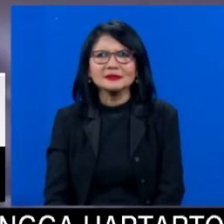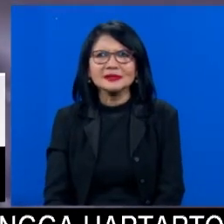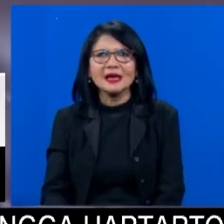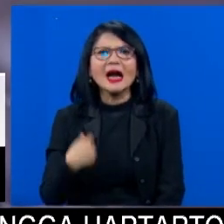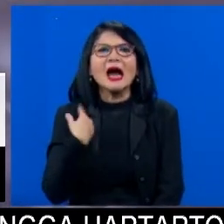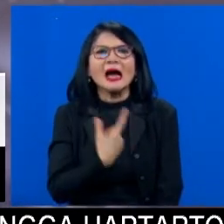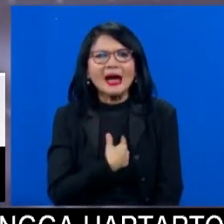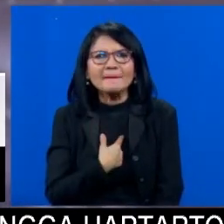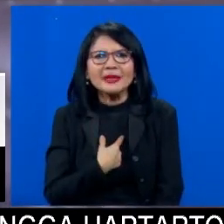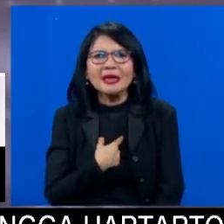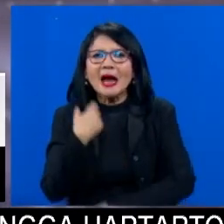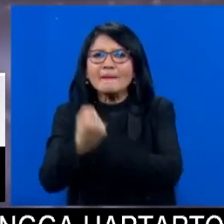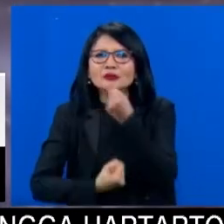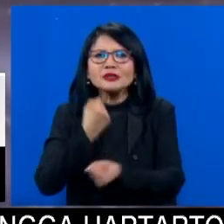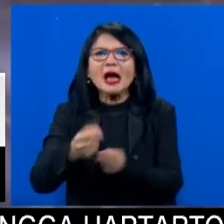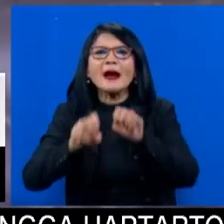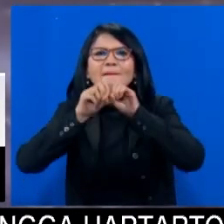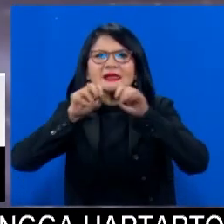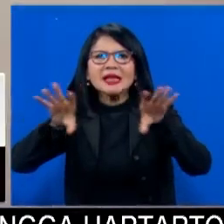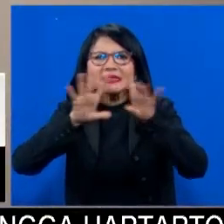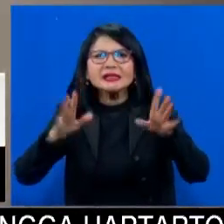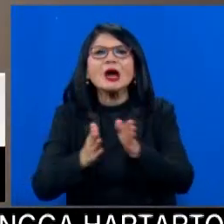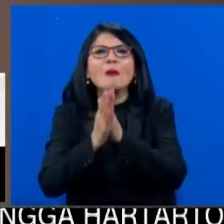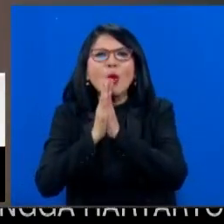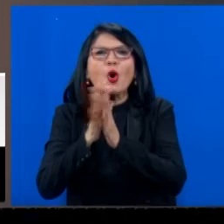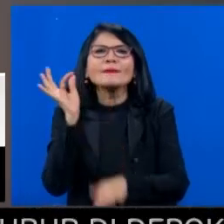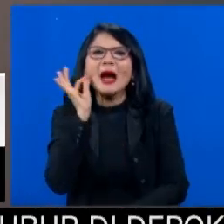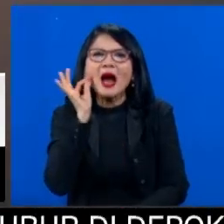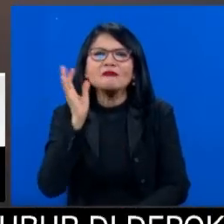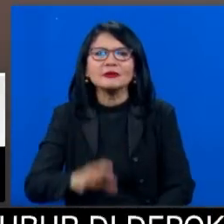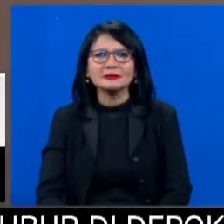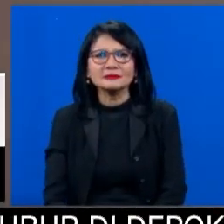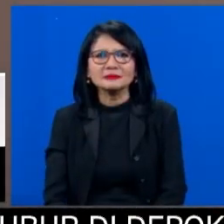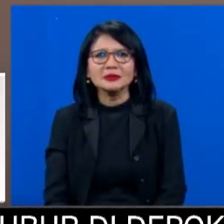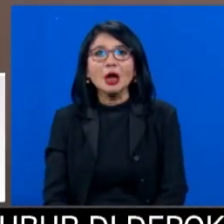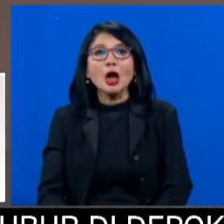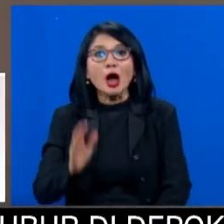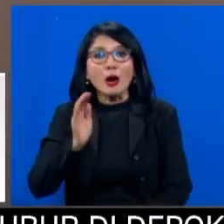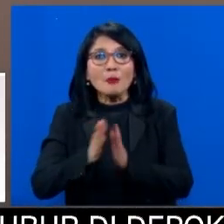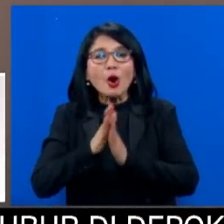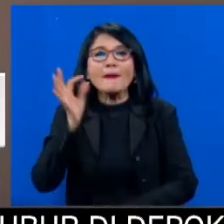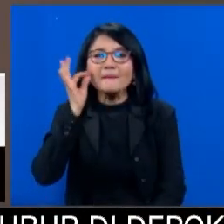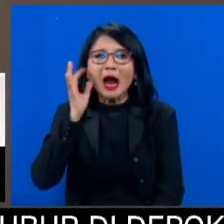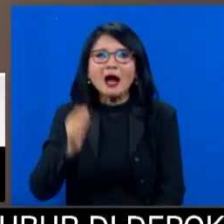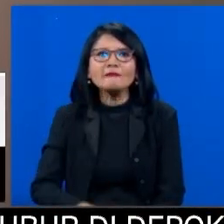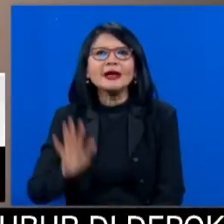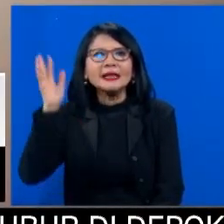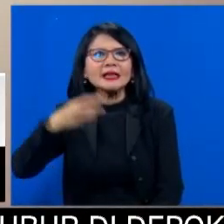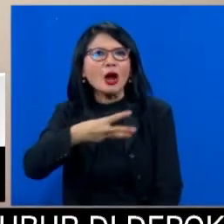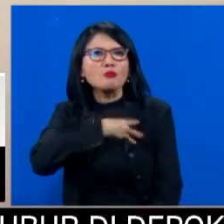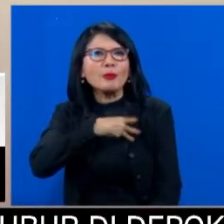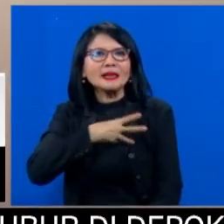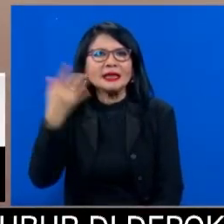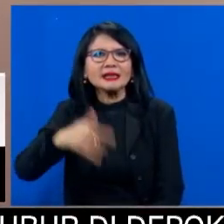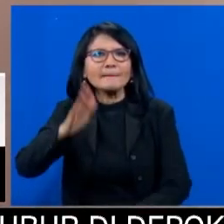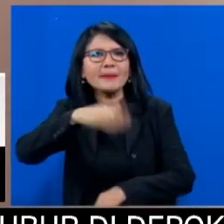berusaha mengklarifikasikan atau permohonan maaf. Meski sudah meminta maaf, Bupati Lamongan tetap akan memanggil Siaji untuk